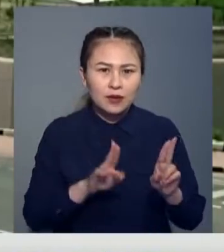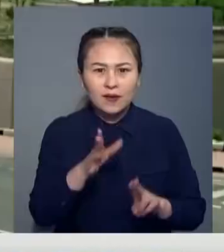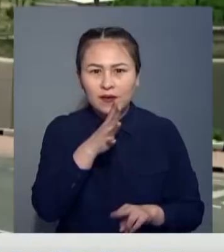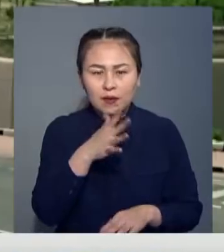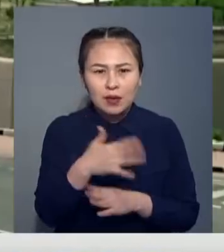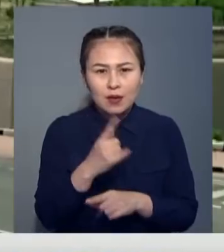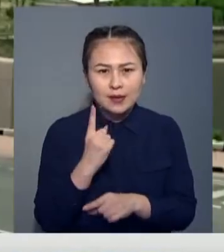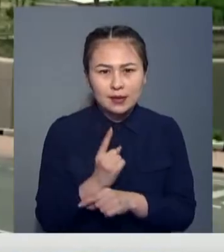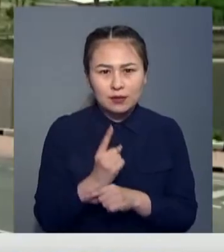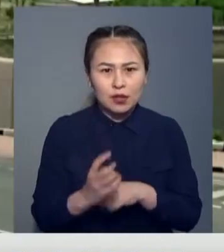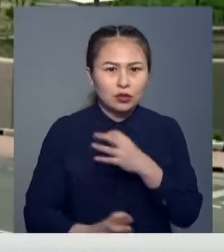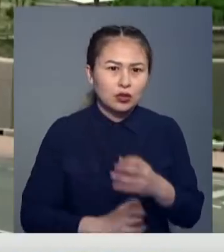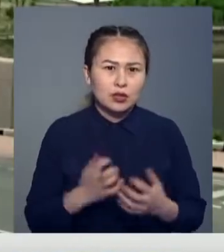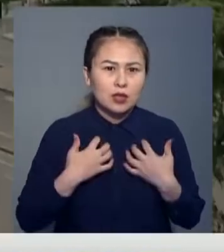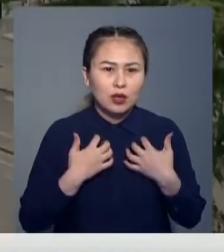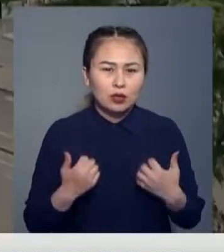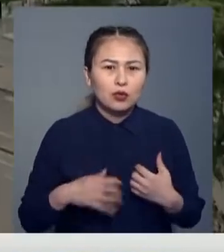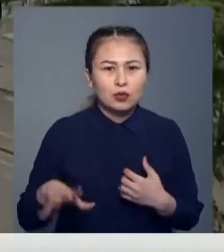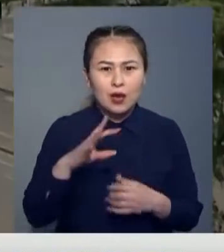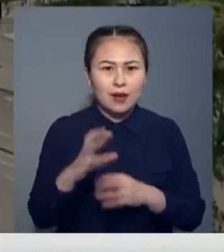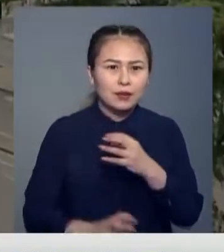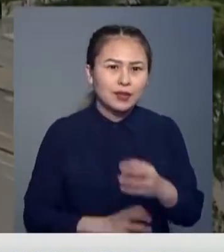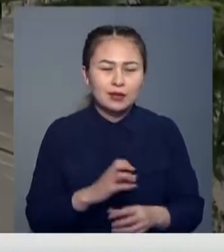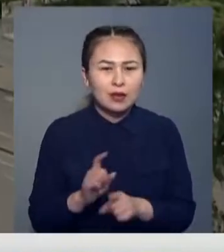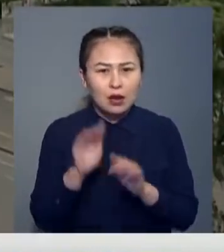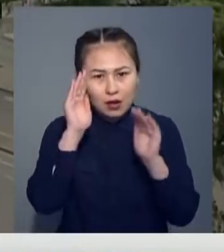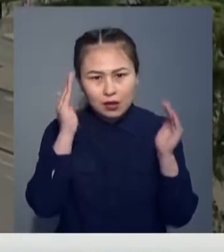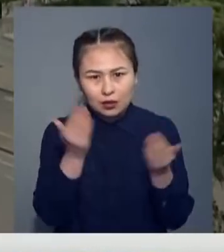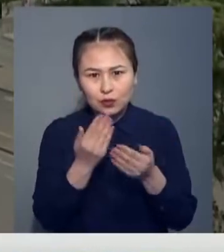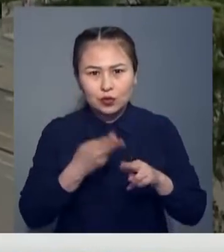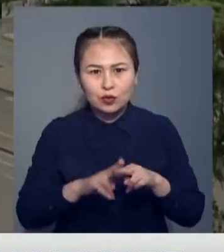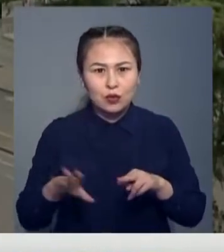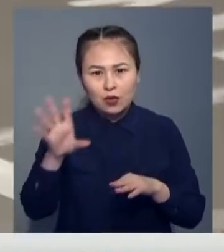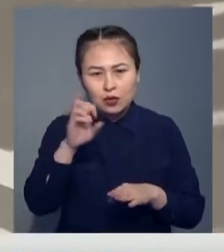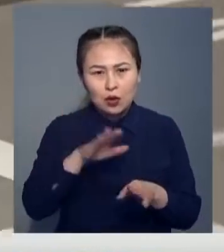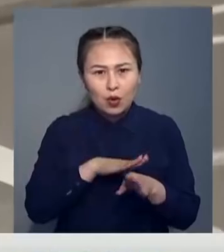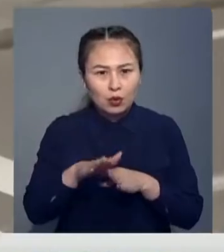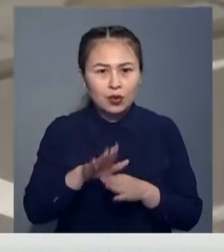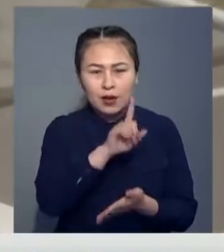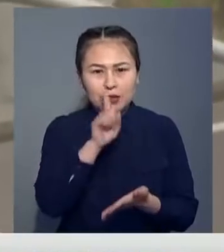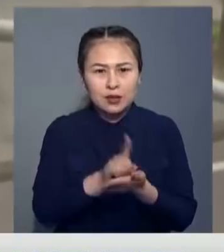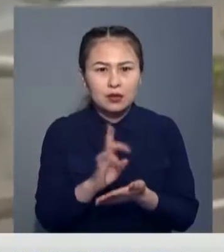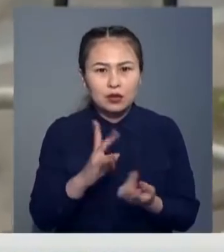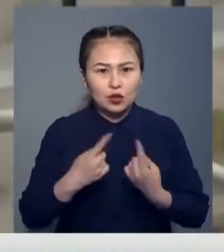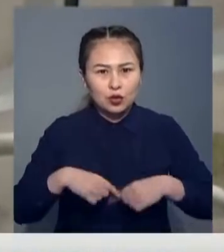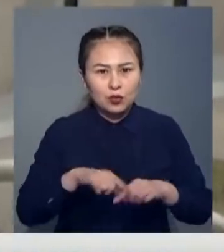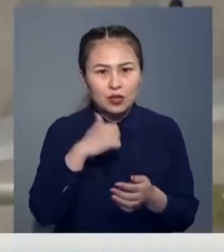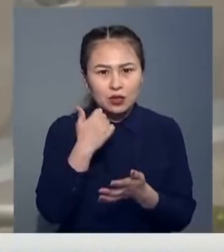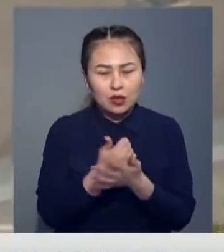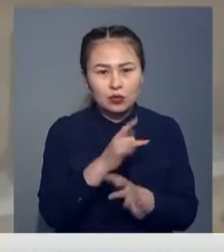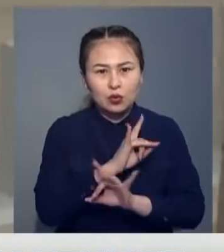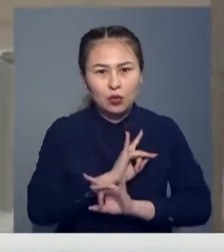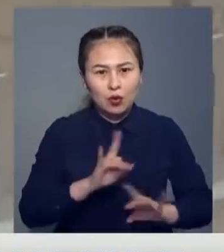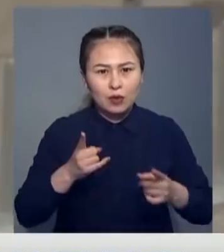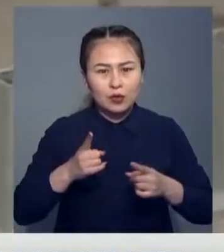коменданттық сағат енгізіліп отыр. Дүниежүзілік денсаулық сақтау ұйымы әлем елдерін карантин талаптарын бұлжытпай орындауға шақырады. Ұйым